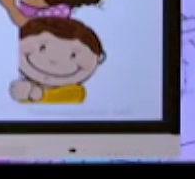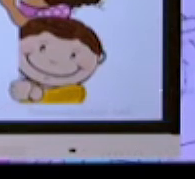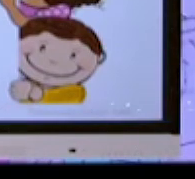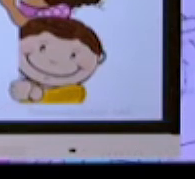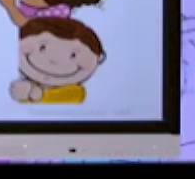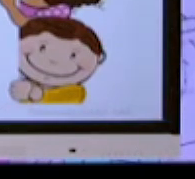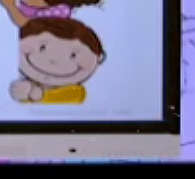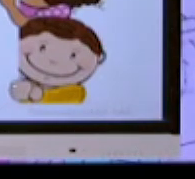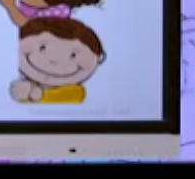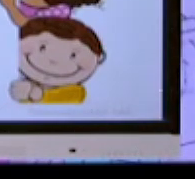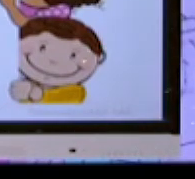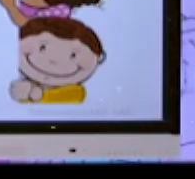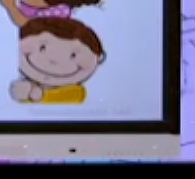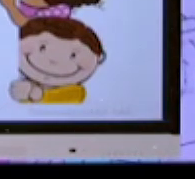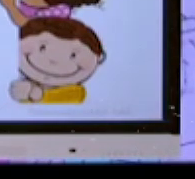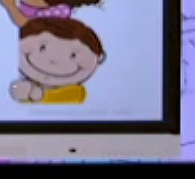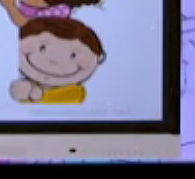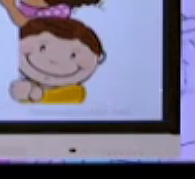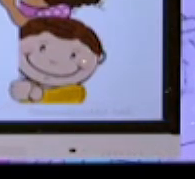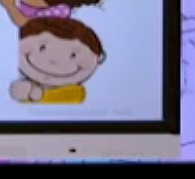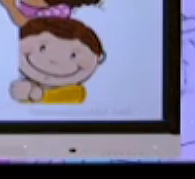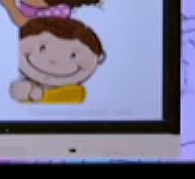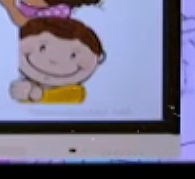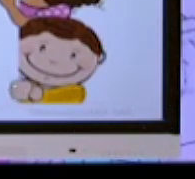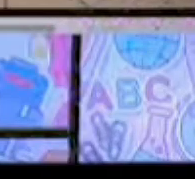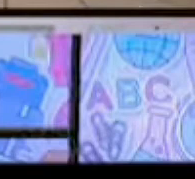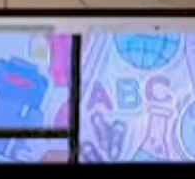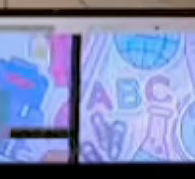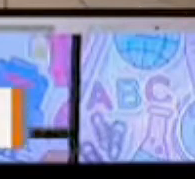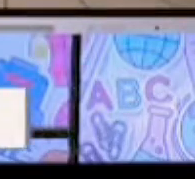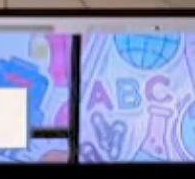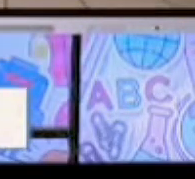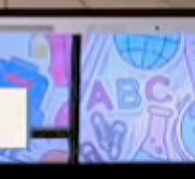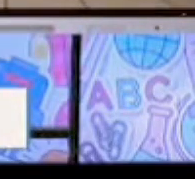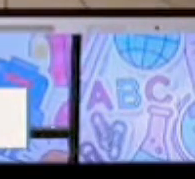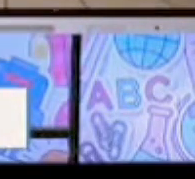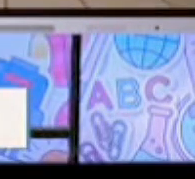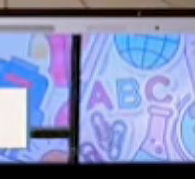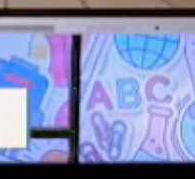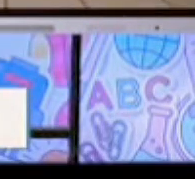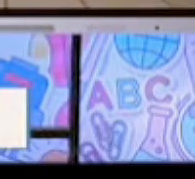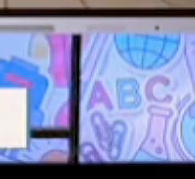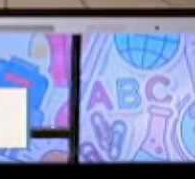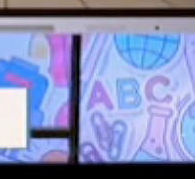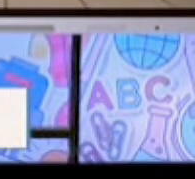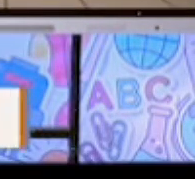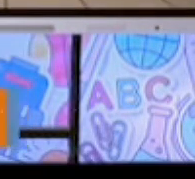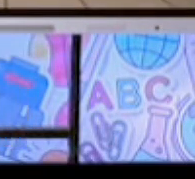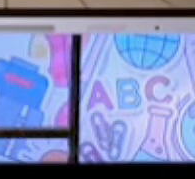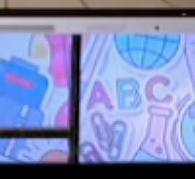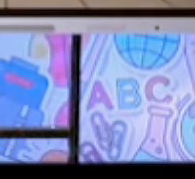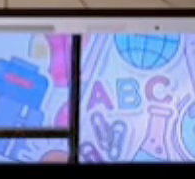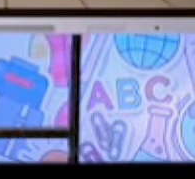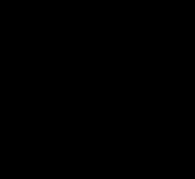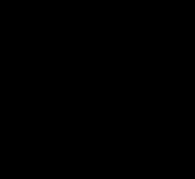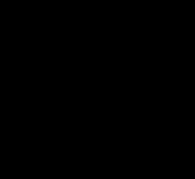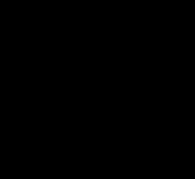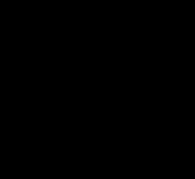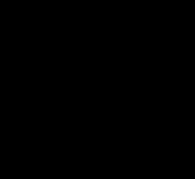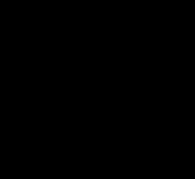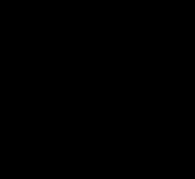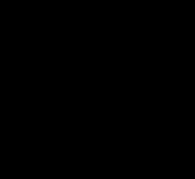домашнее задание. Повторите новые слова. Our lesson is over. I wish you good luck. Goodbye.